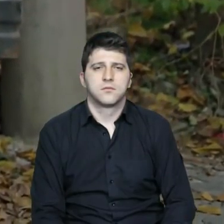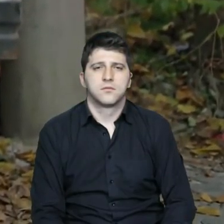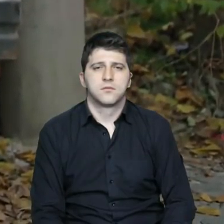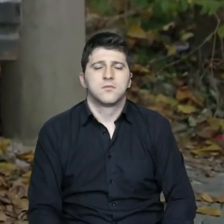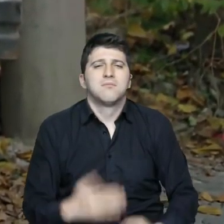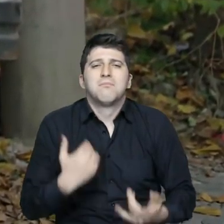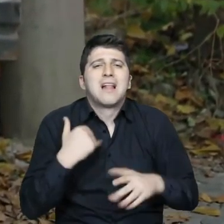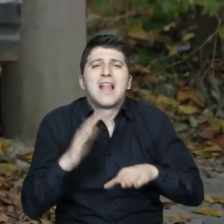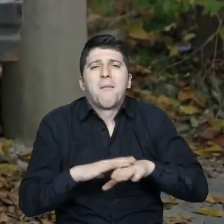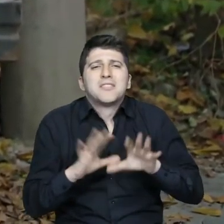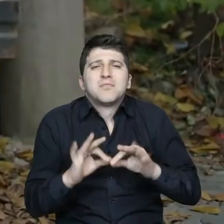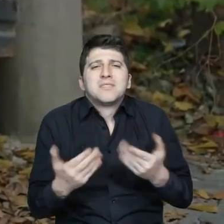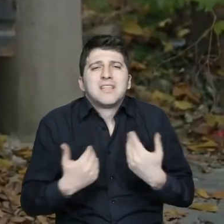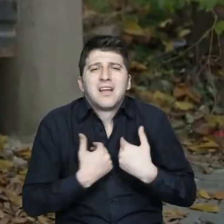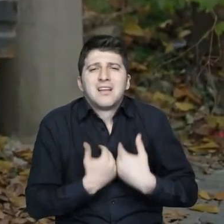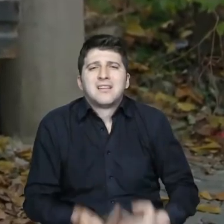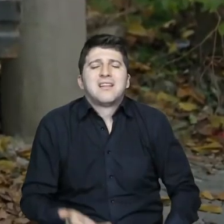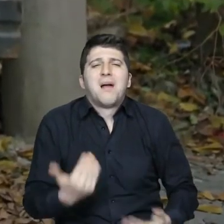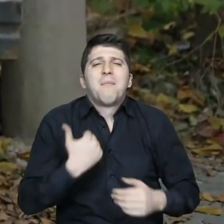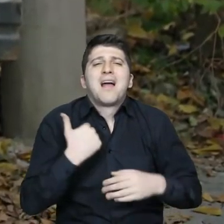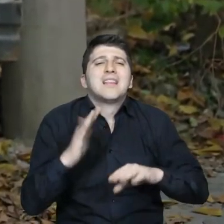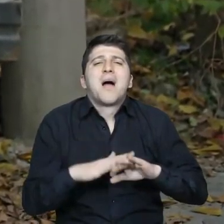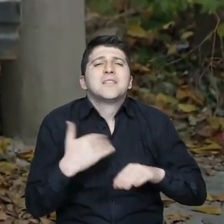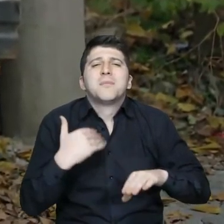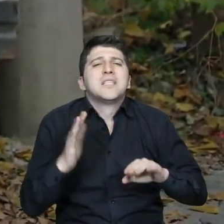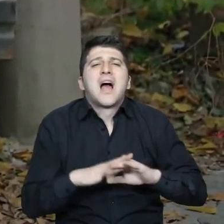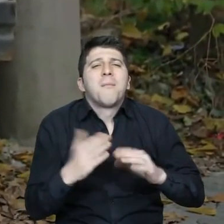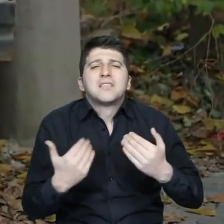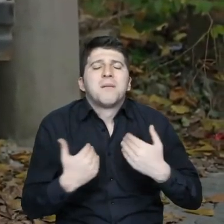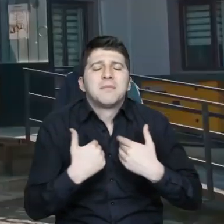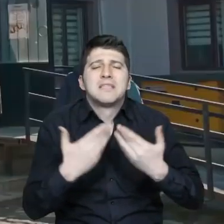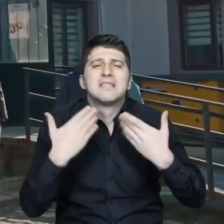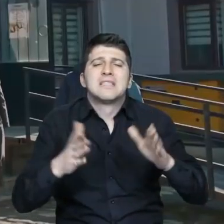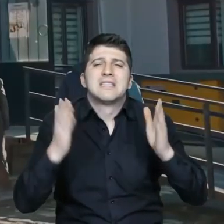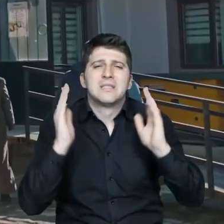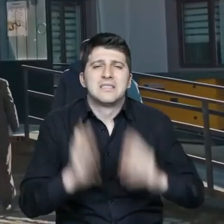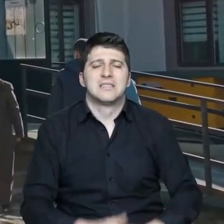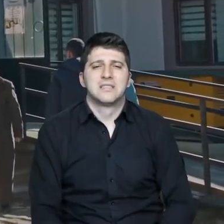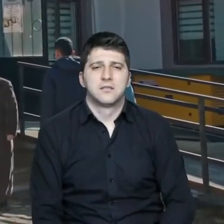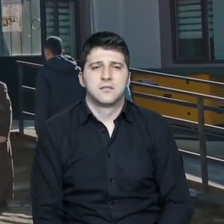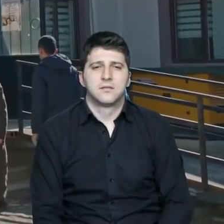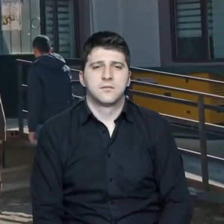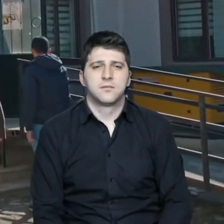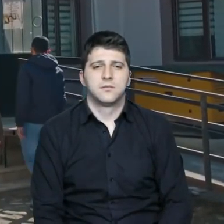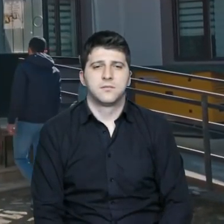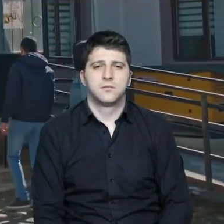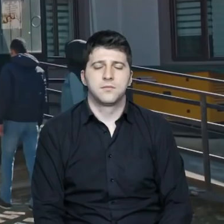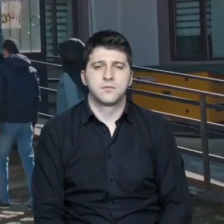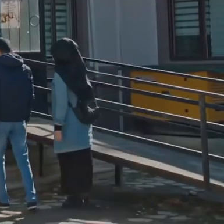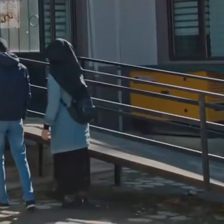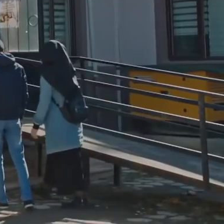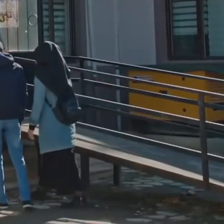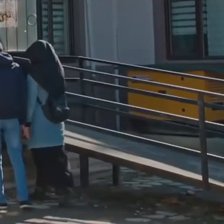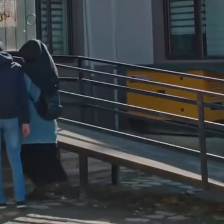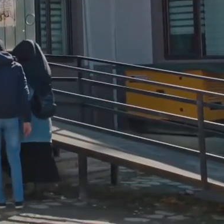Vallahi ben yapayım da lan. Allah ben ne yapacağım, ne yapacağım? Gitti, gitti. Dizini dövdü. Sağlık ocağının